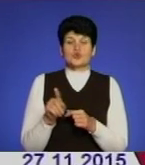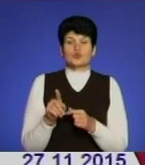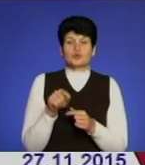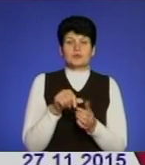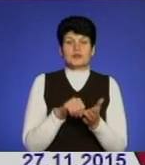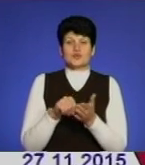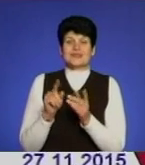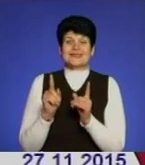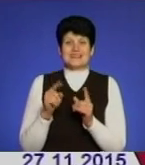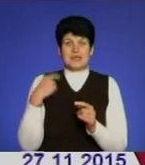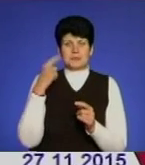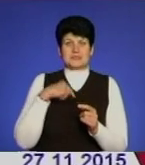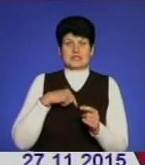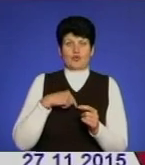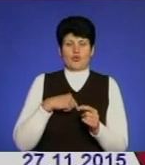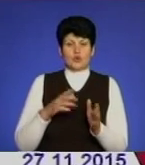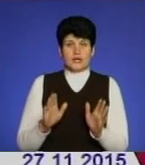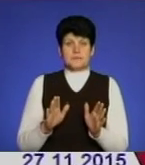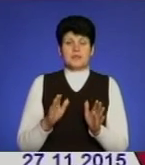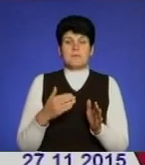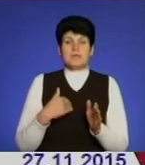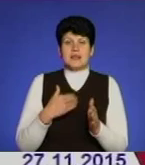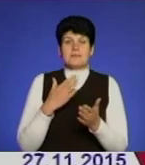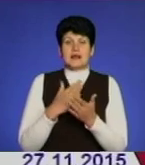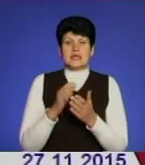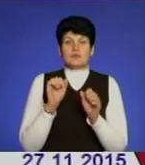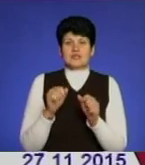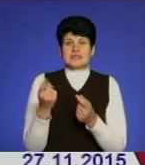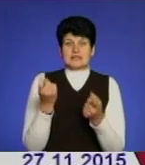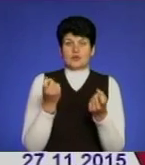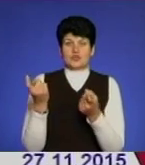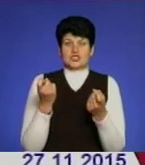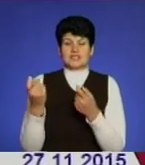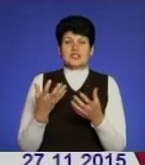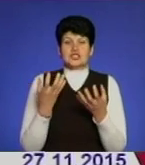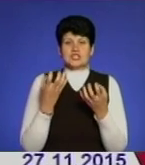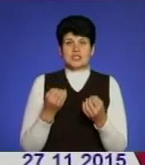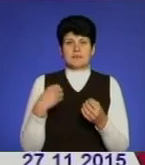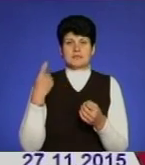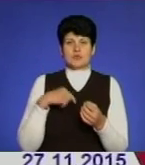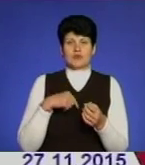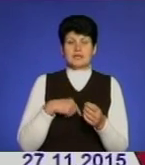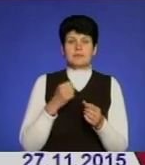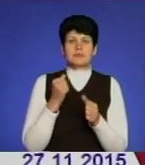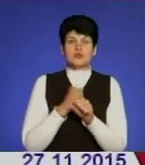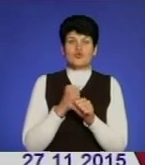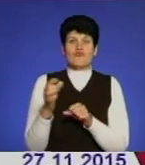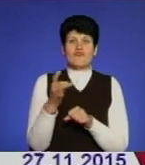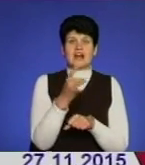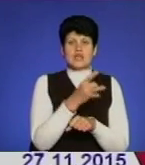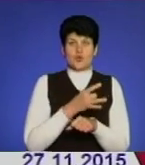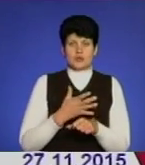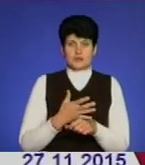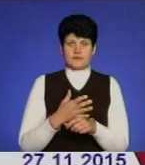тут тільки психологи обласних військових комісаріатів, ми мали можливість залучити ще психологів наших, які працюють в районних військових комісаріатах, тобто які